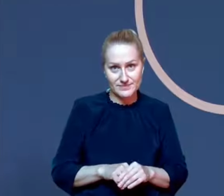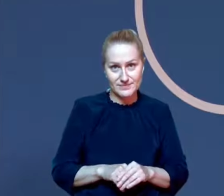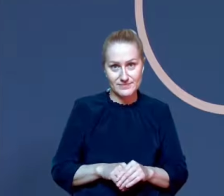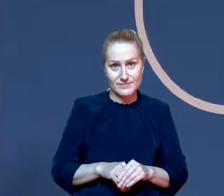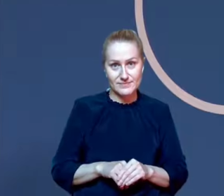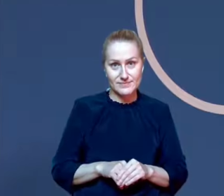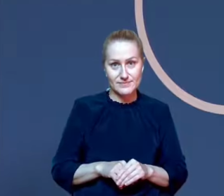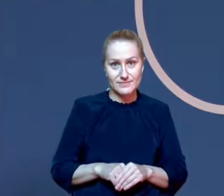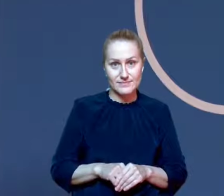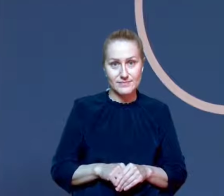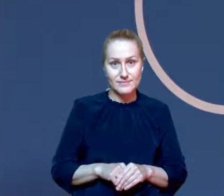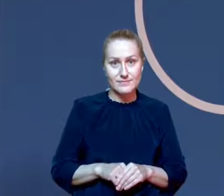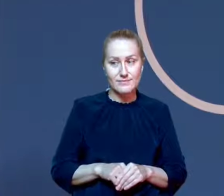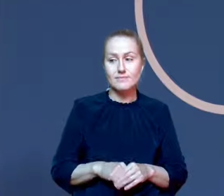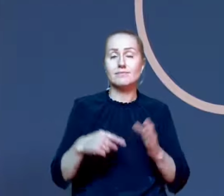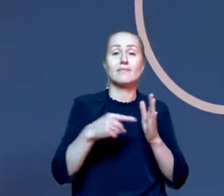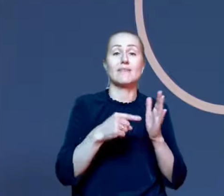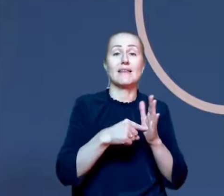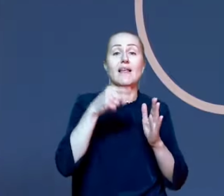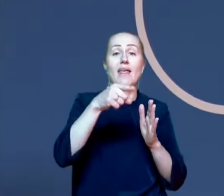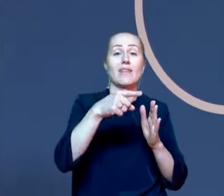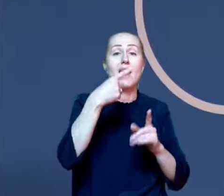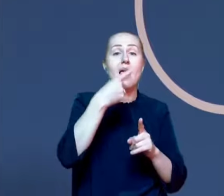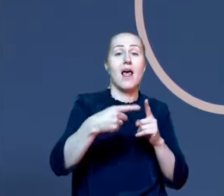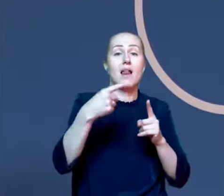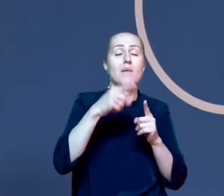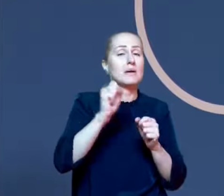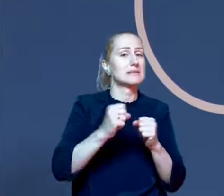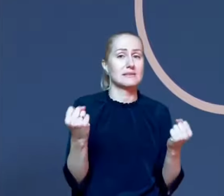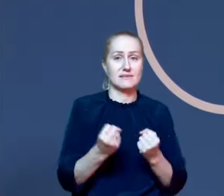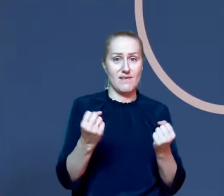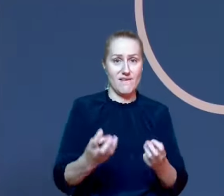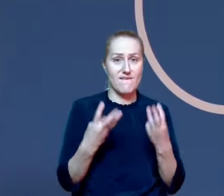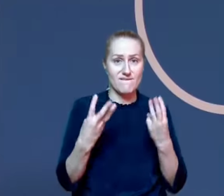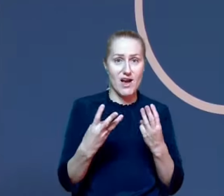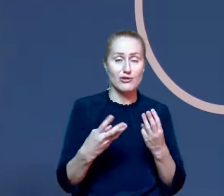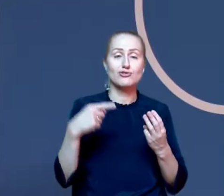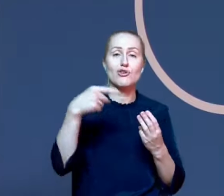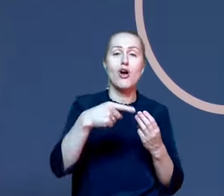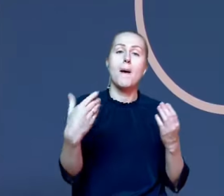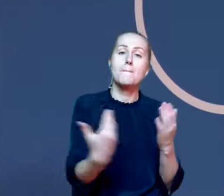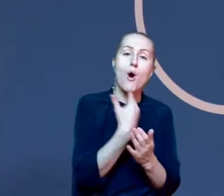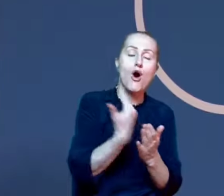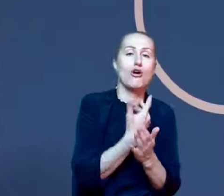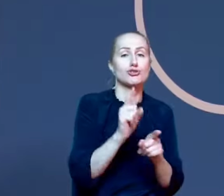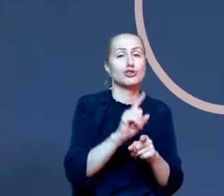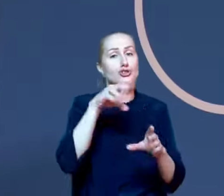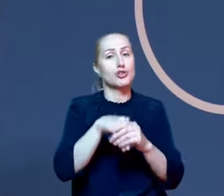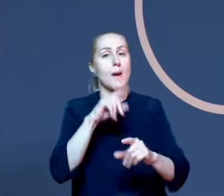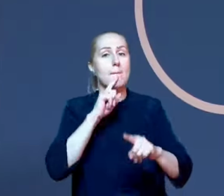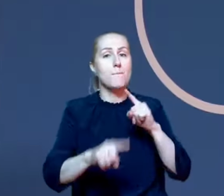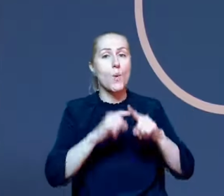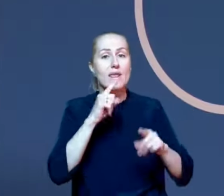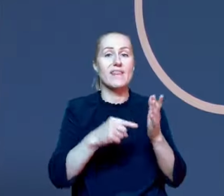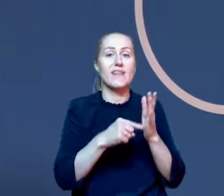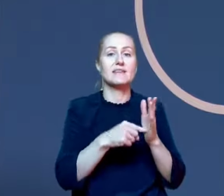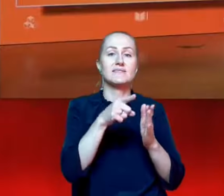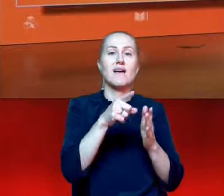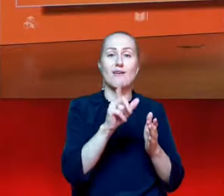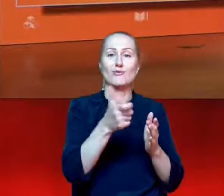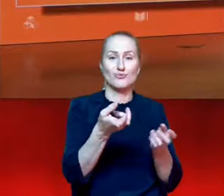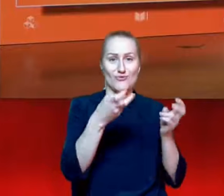więc te elementy są bardzo istotne jakby w dzisiejszej modzie i polityce tworzenia